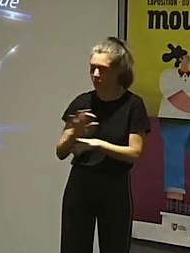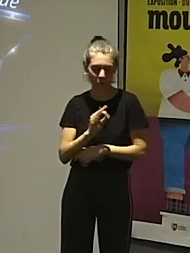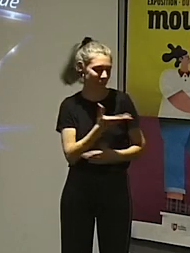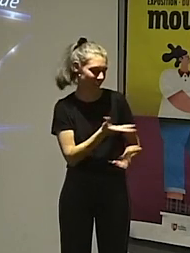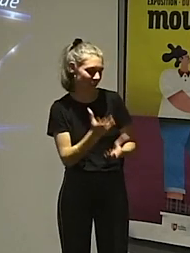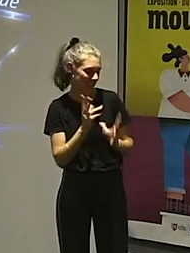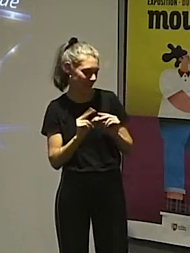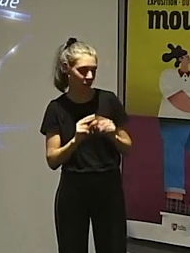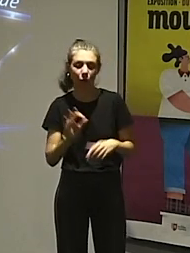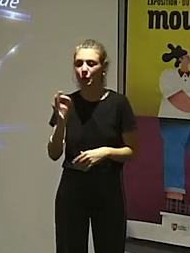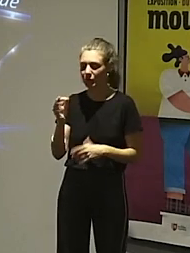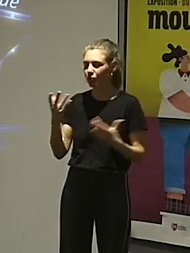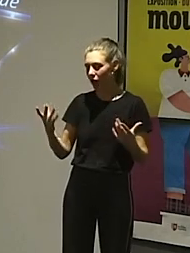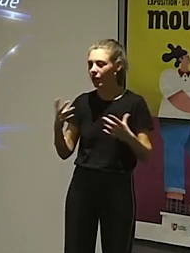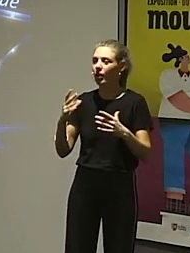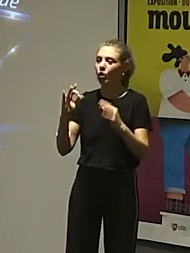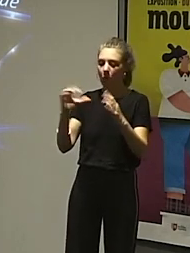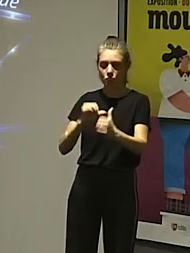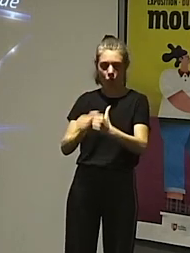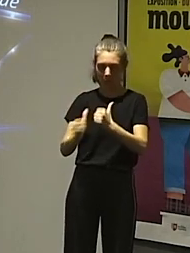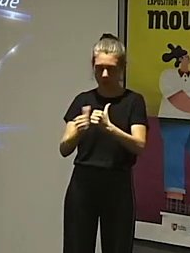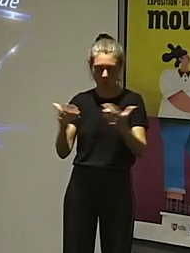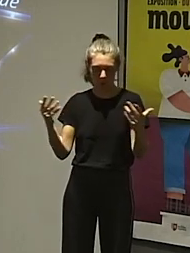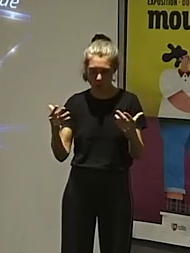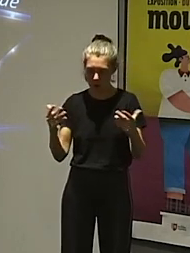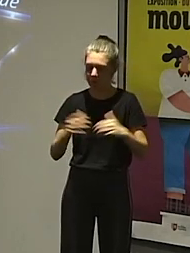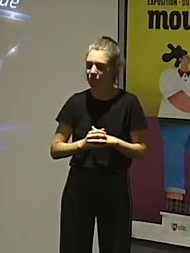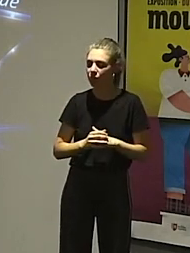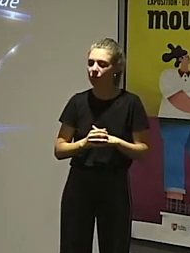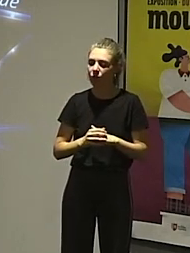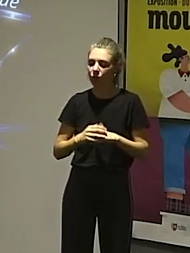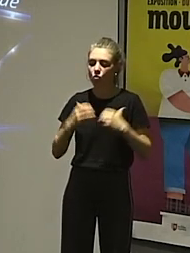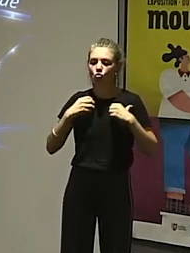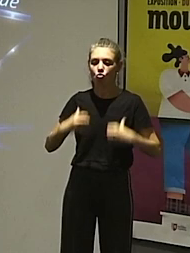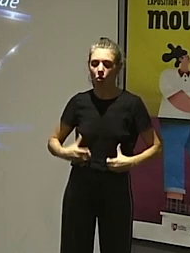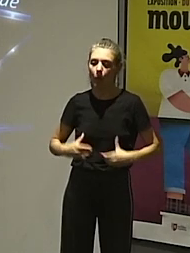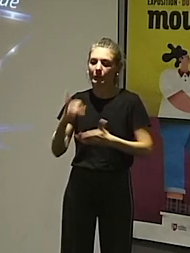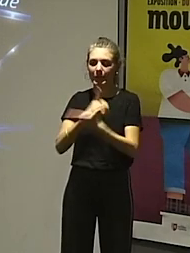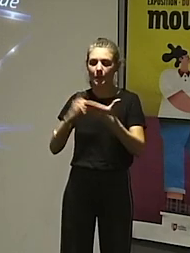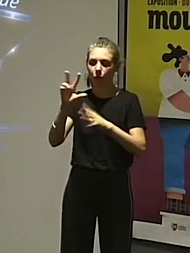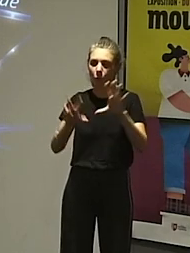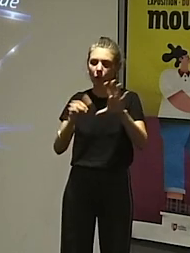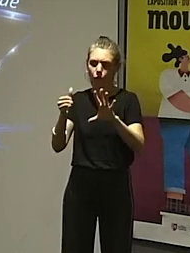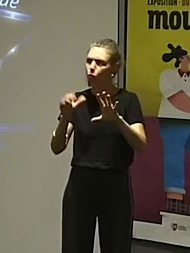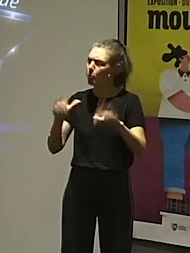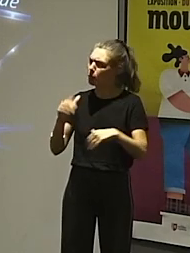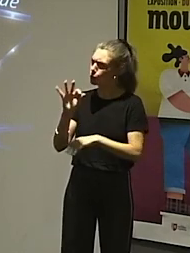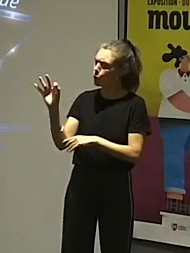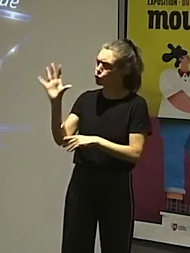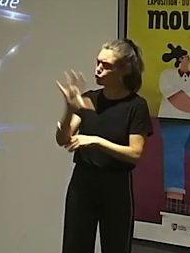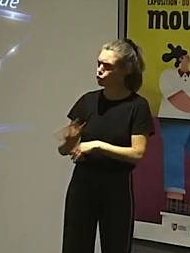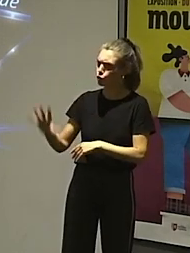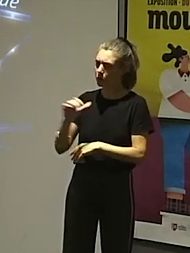C'est assez simple comme système. Il y a des tournois dans chaque club de la Vienne, même de la France, du coup.